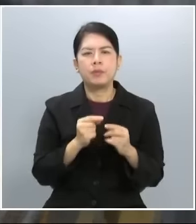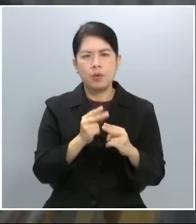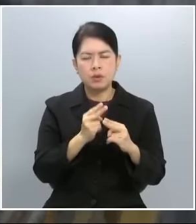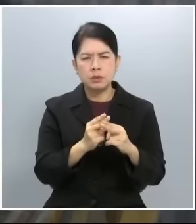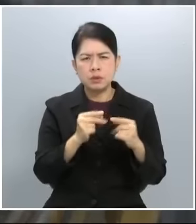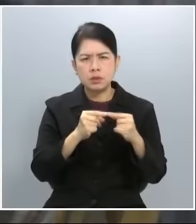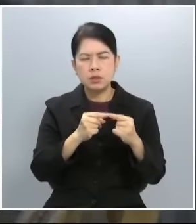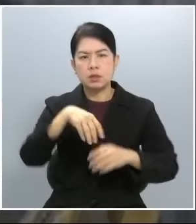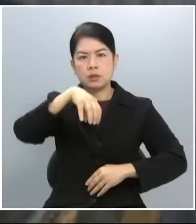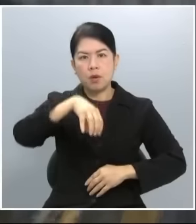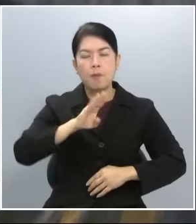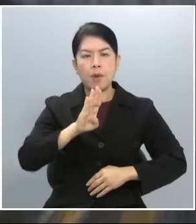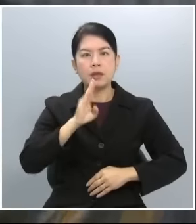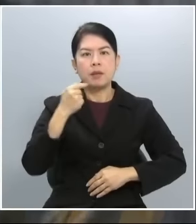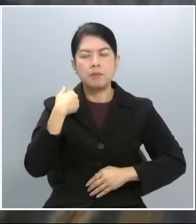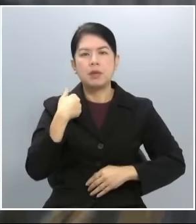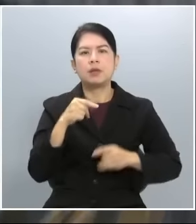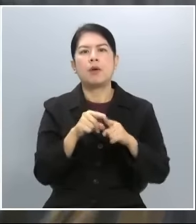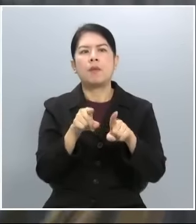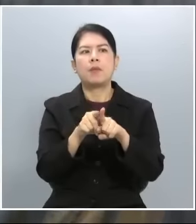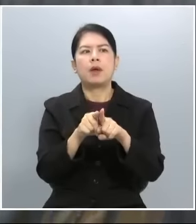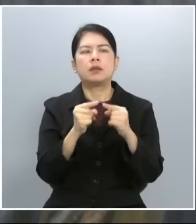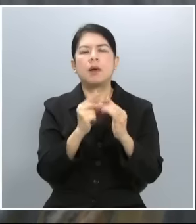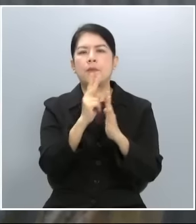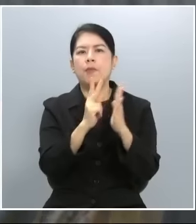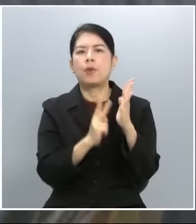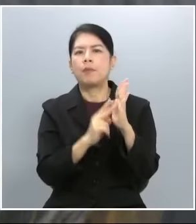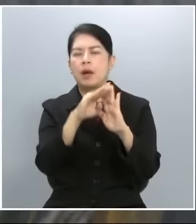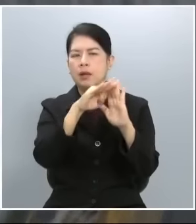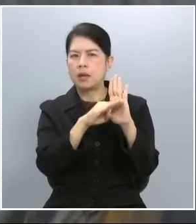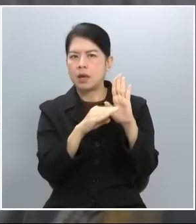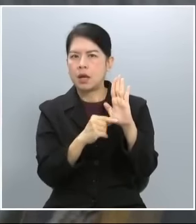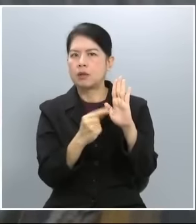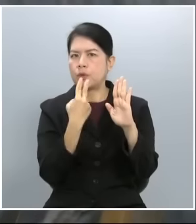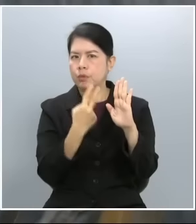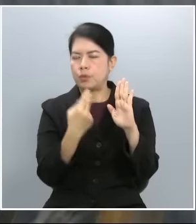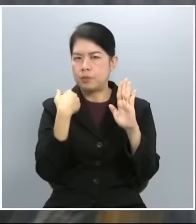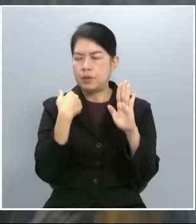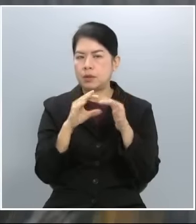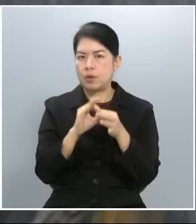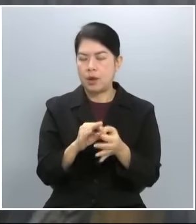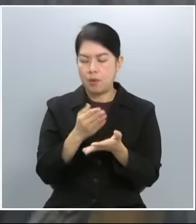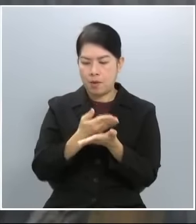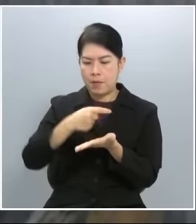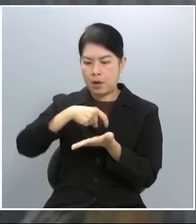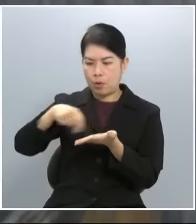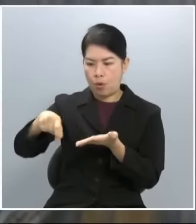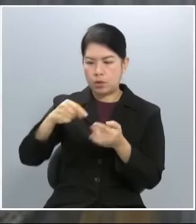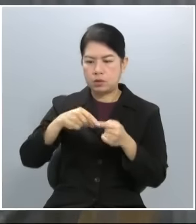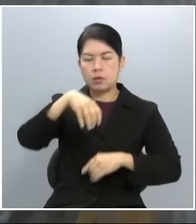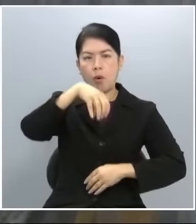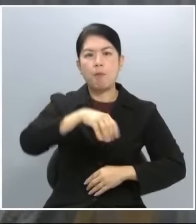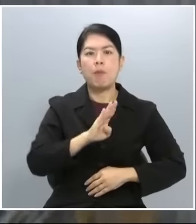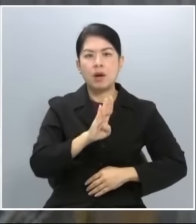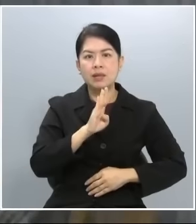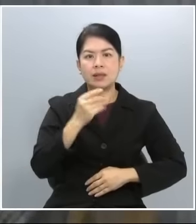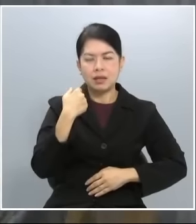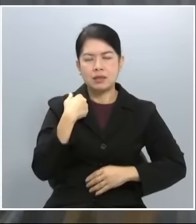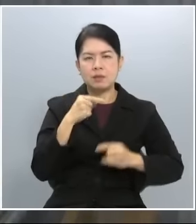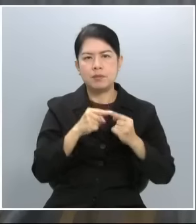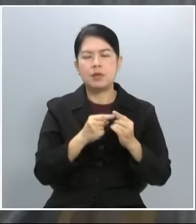ซึ่งก็มีลักษณะแบบเดียวตามกฎหมายกับบริษัทนี่แหละท่านผู้ชมการจะโอนเงินออกจากห้างหุ้นส่วนจำกัดหรือบริษัทเนี่ย